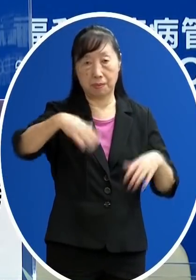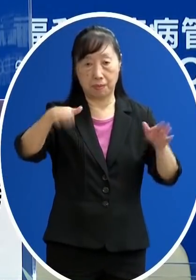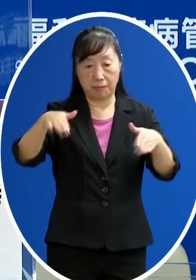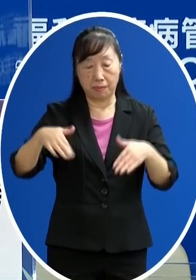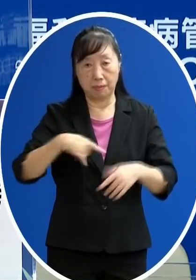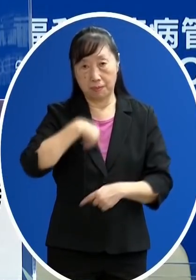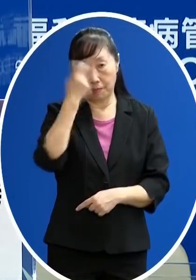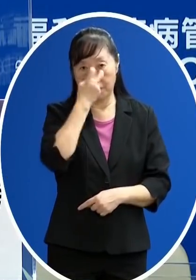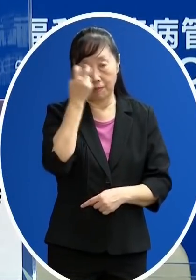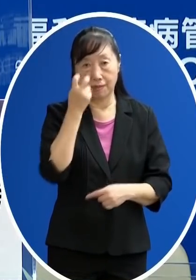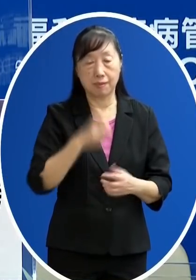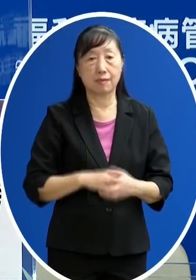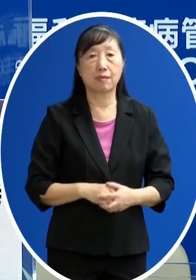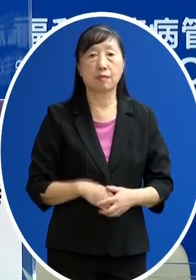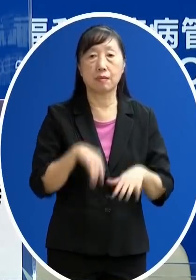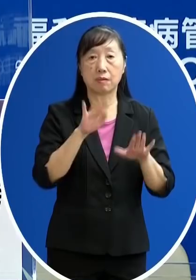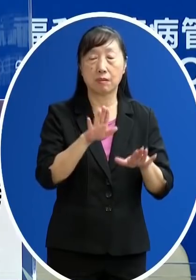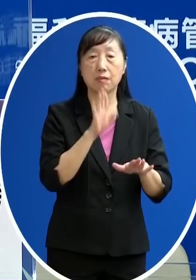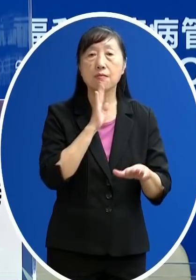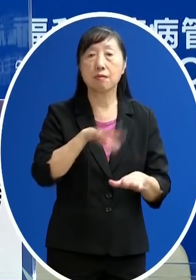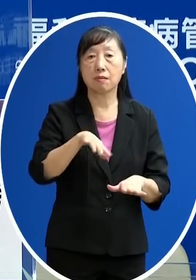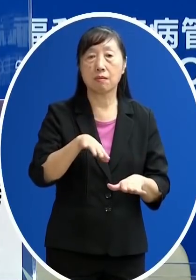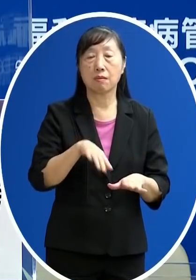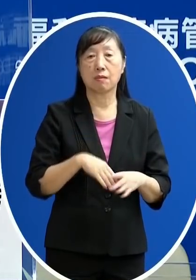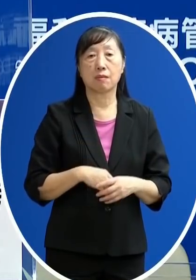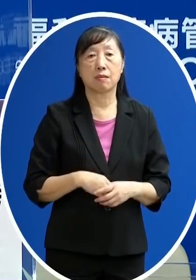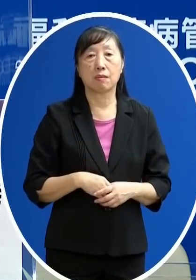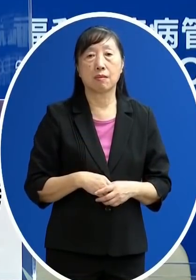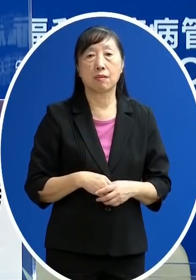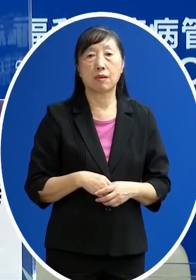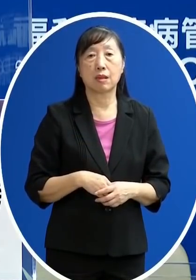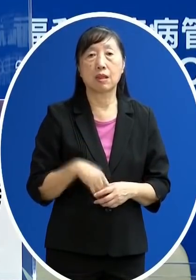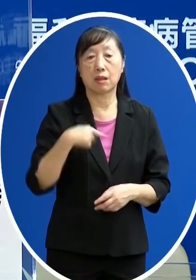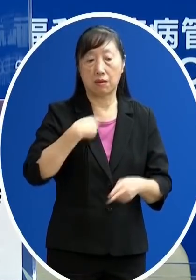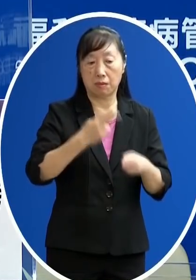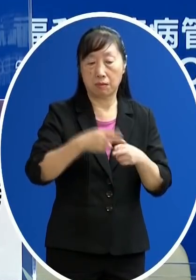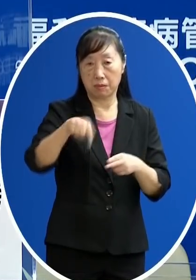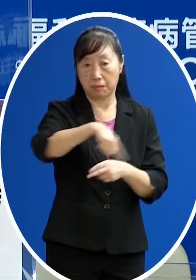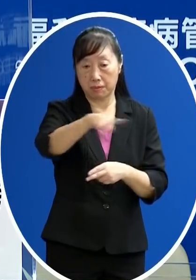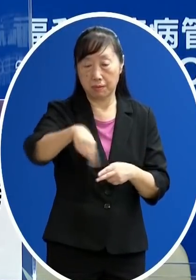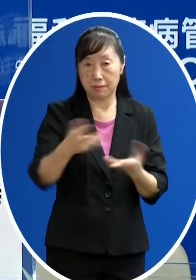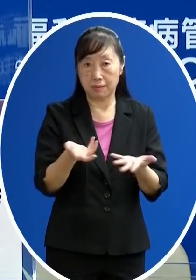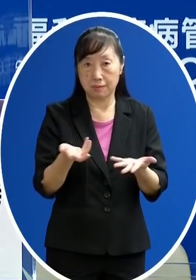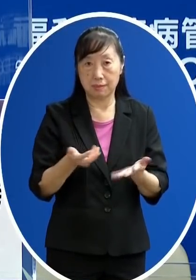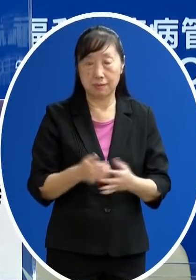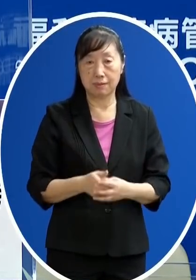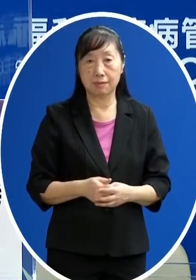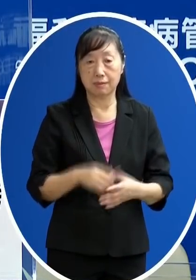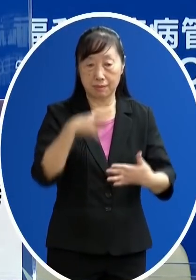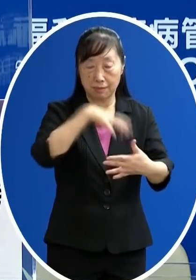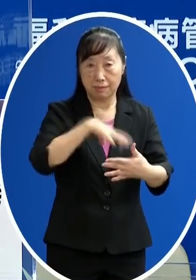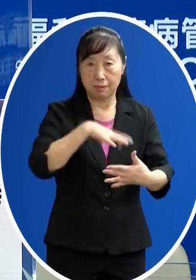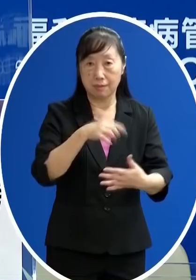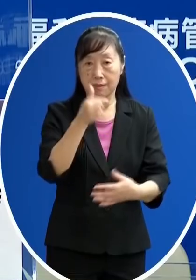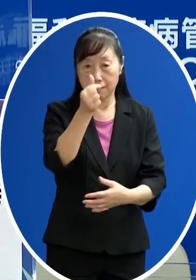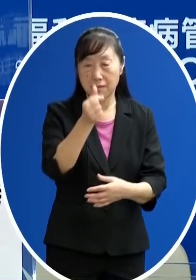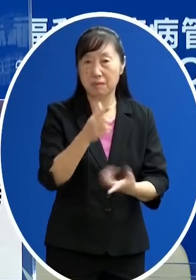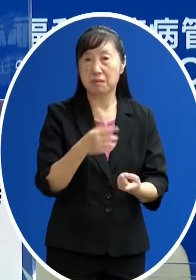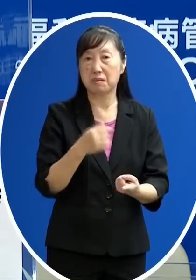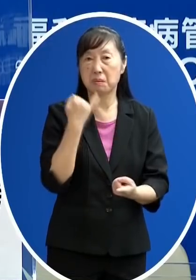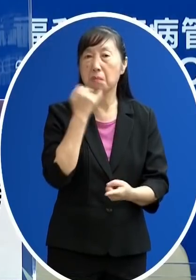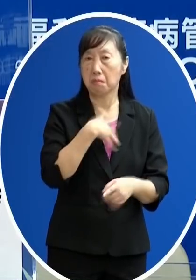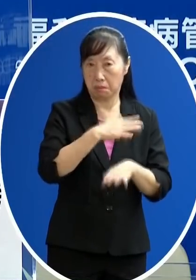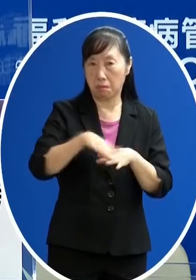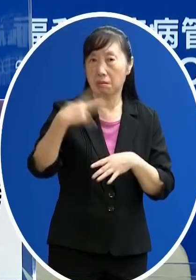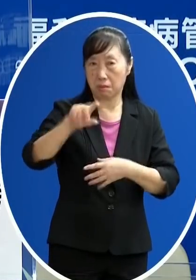裁剪，那今天初步哦，那我相信这个案子可能这个里面阳性的案子可能会更